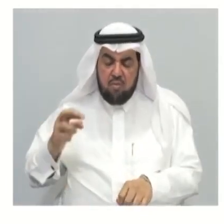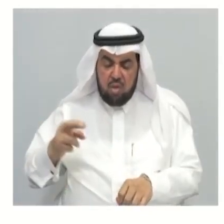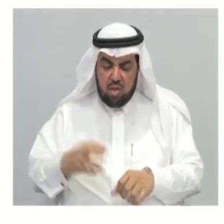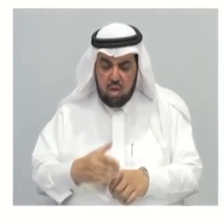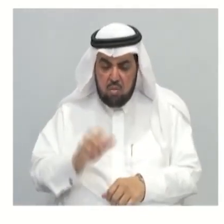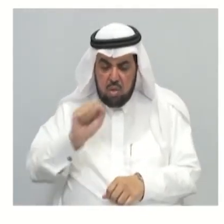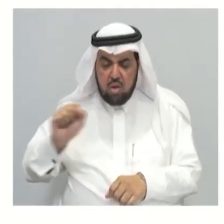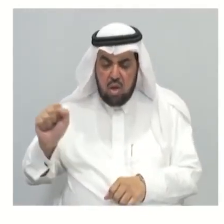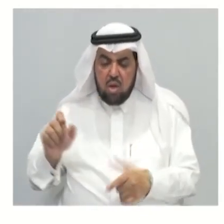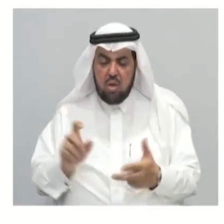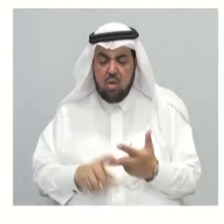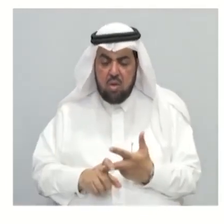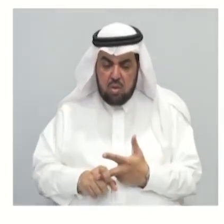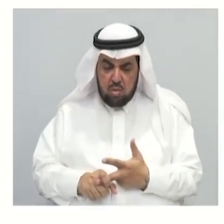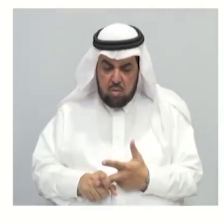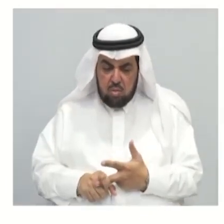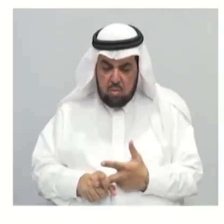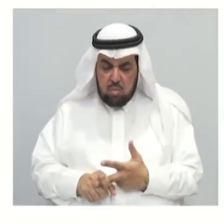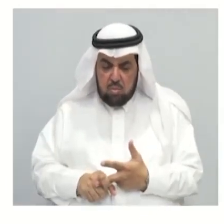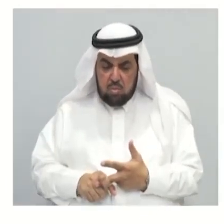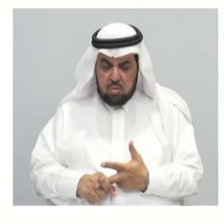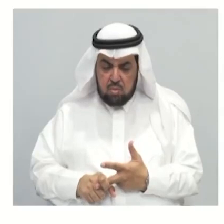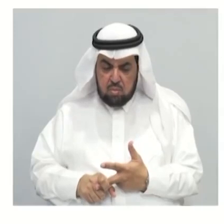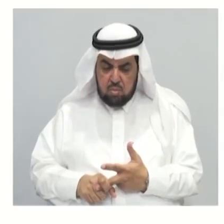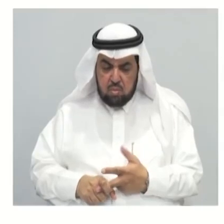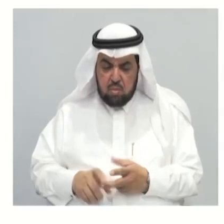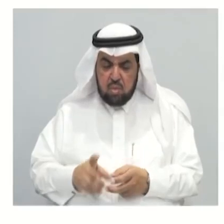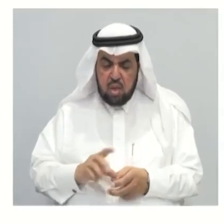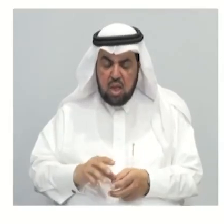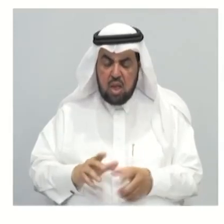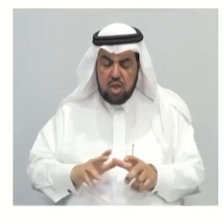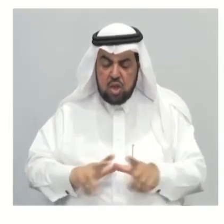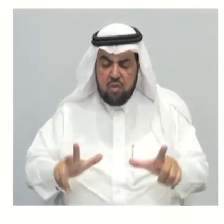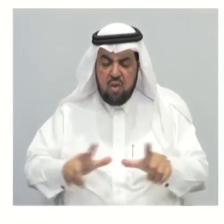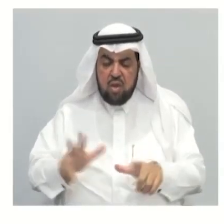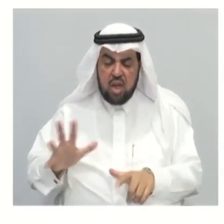ثم خصائص ننزل هنا على